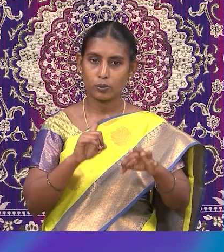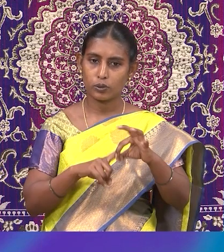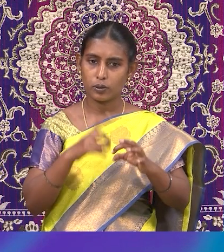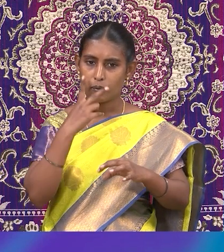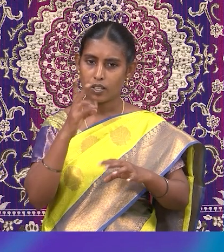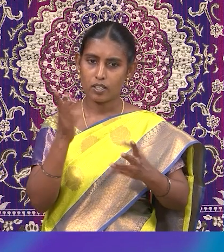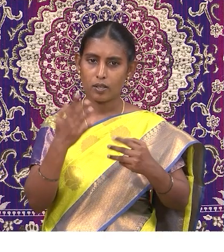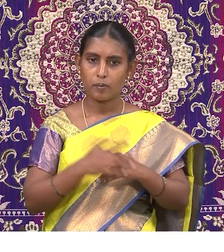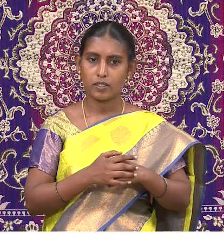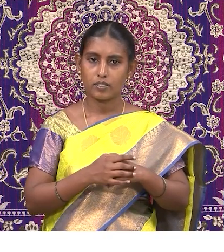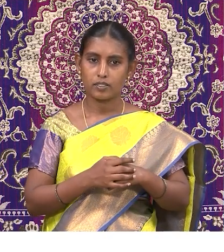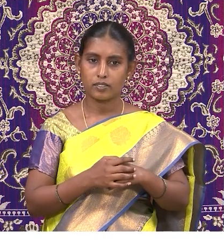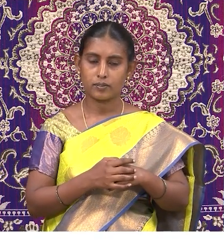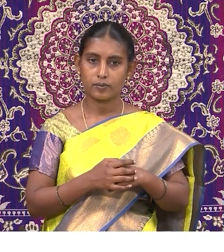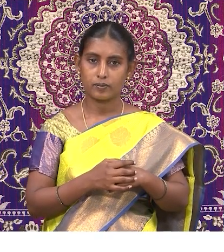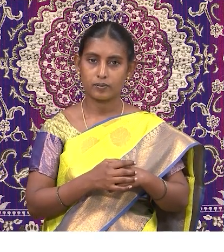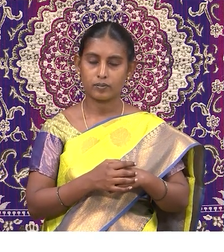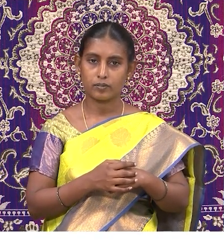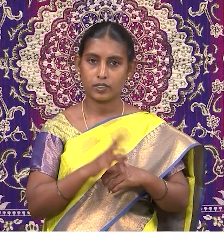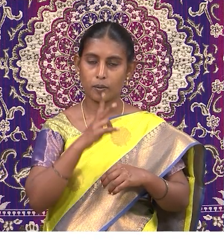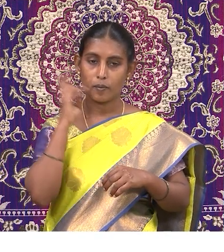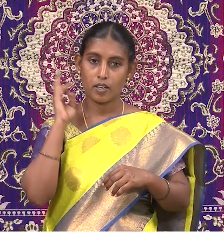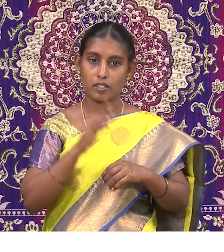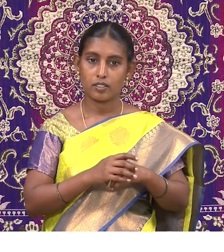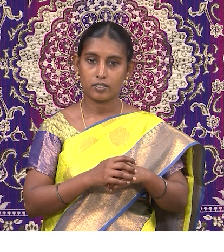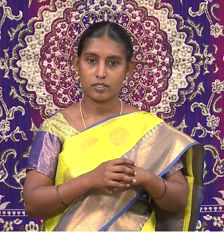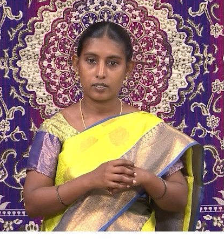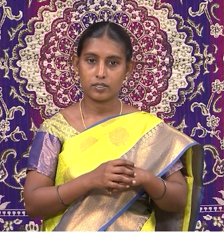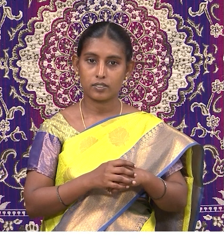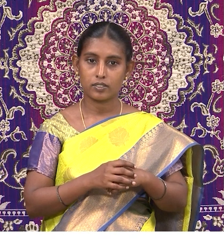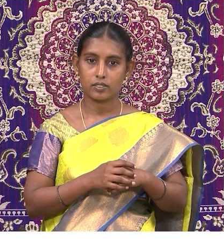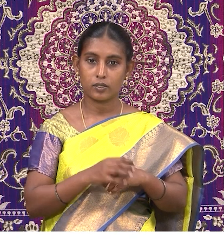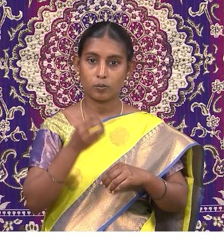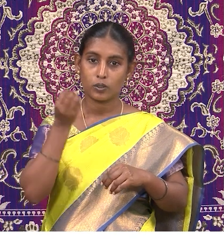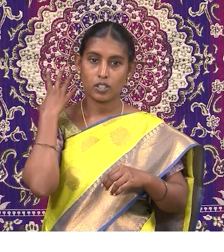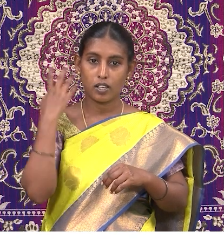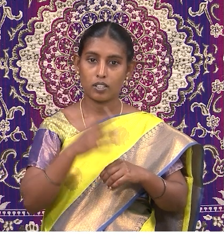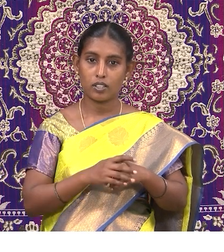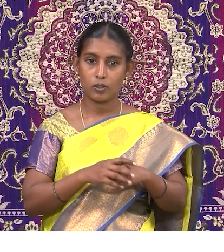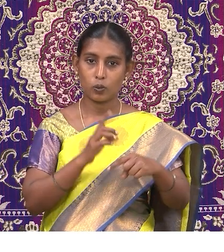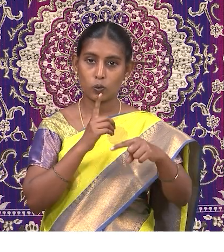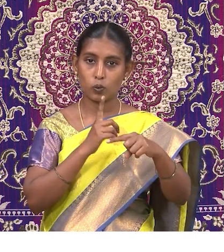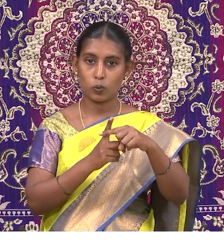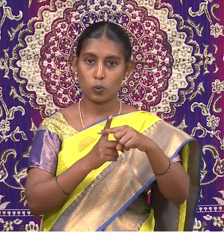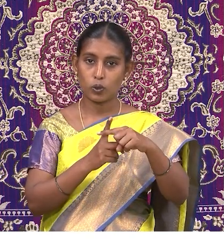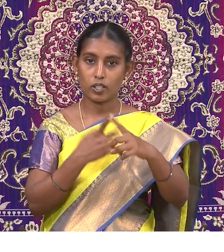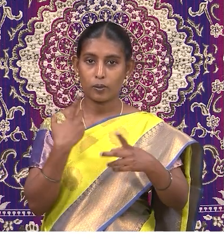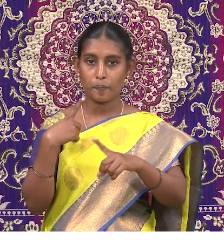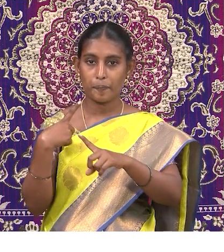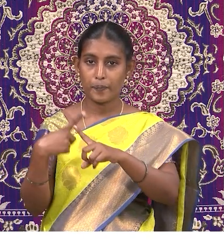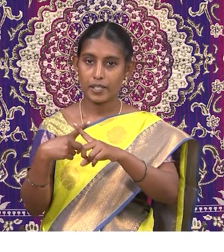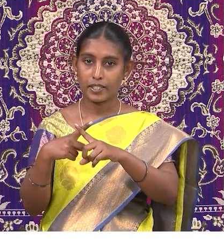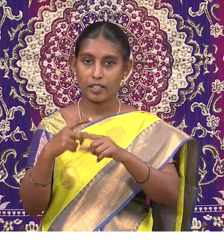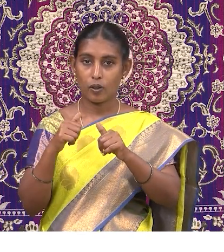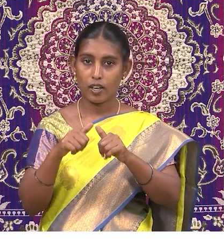பார்க்கலாமா? இங்கே என்ன கொடுத்துருக்காங்க பாருங்கள், போன கணக்குகள் எல்லாவற்றிலும் மூலங்களின் கூடுதல் பலன்